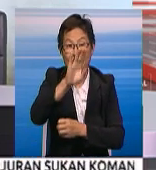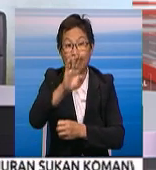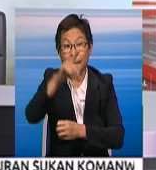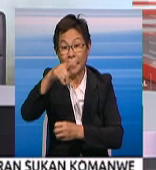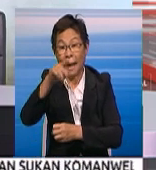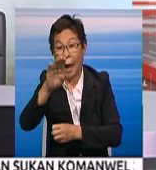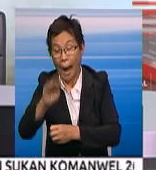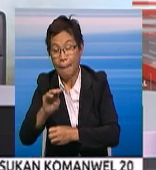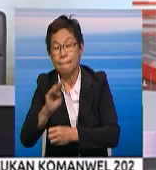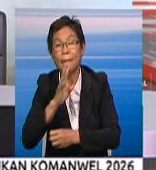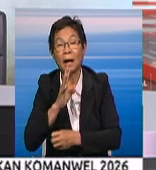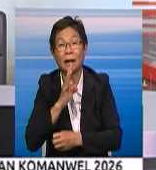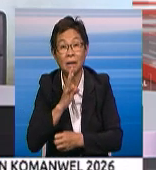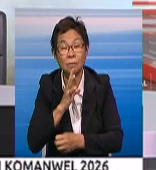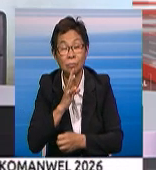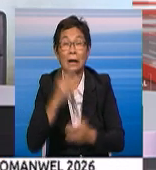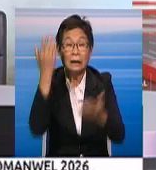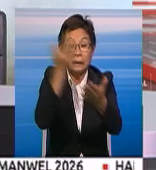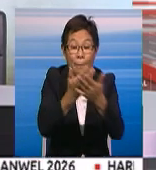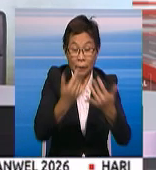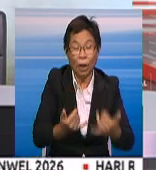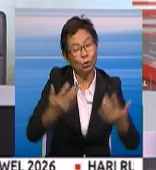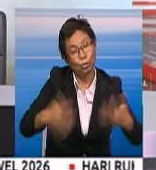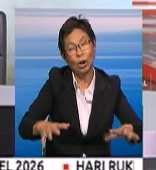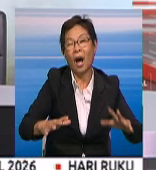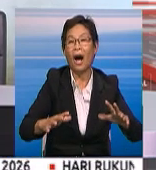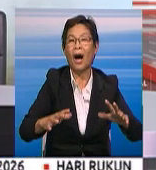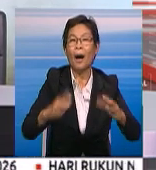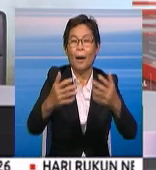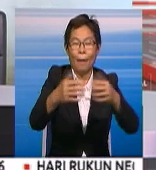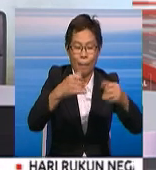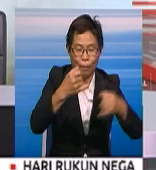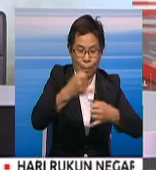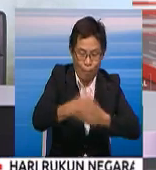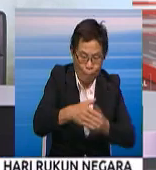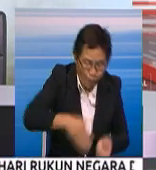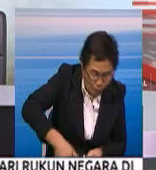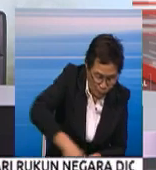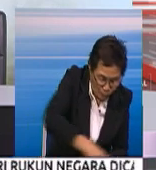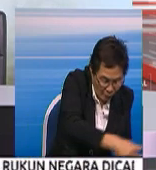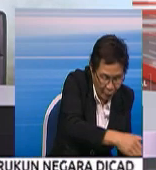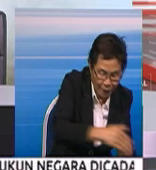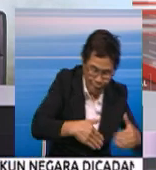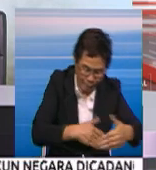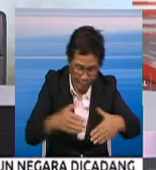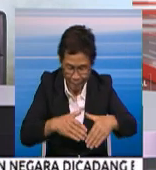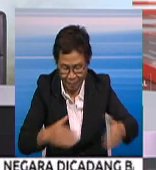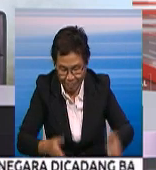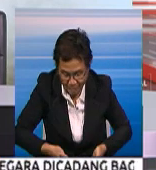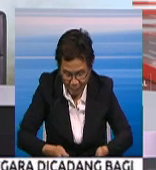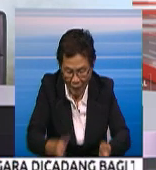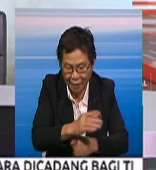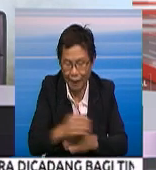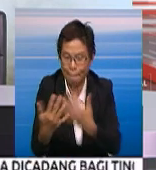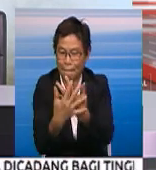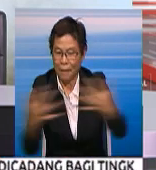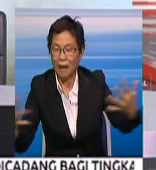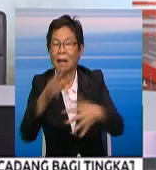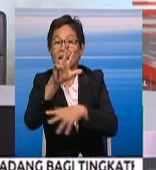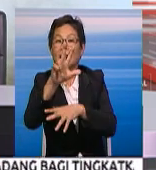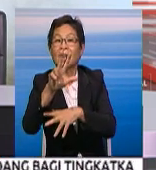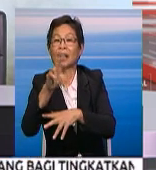Muhammad Faizul Selamat, setakat ini pihaknya berjaya membina parit dan benteng sepanjang kira-kira 3 km bagi